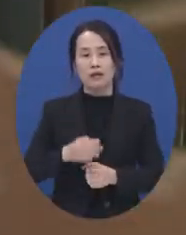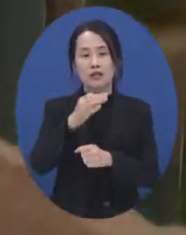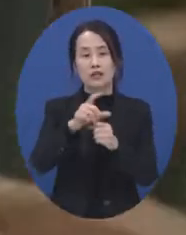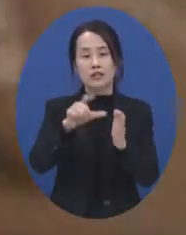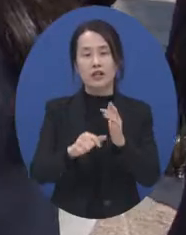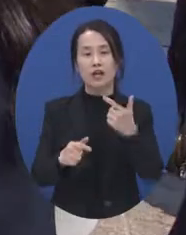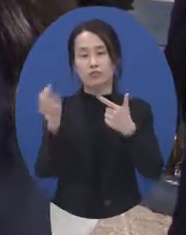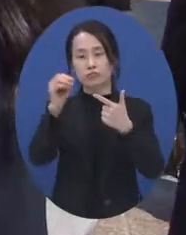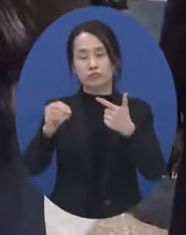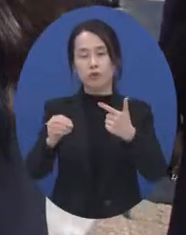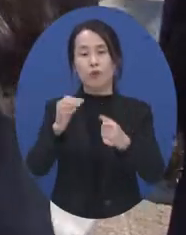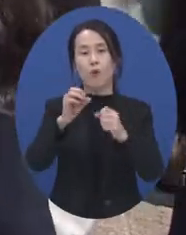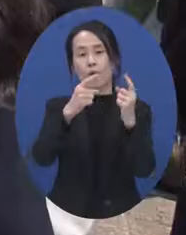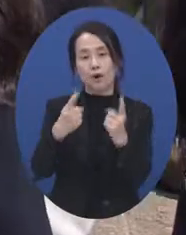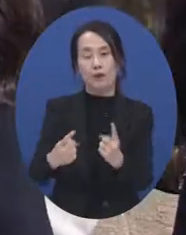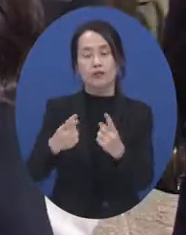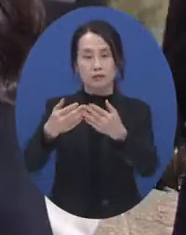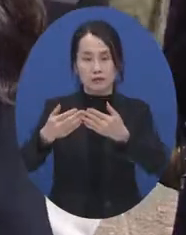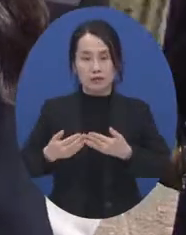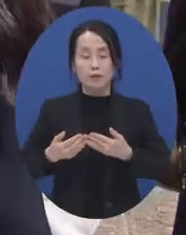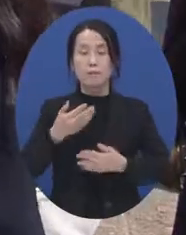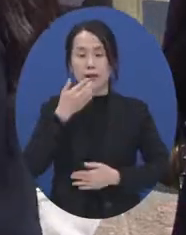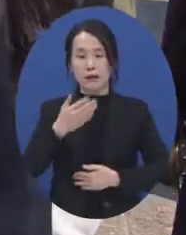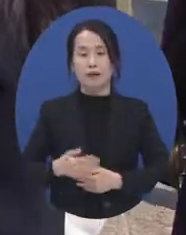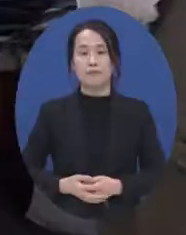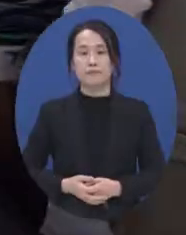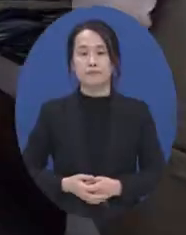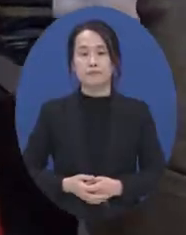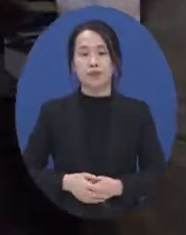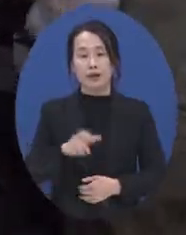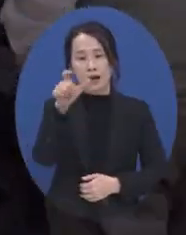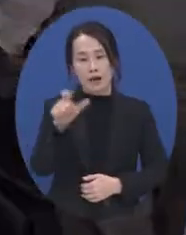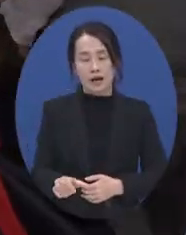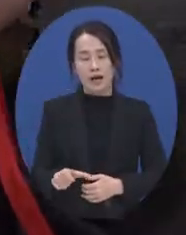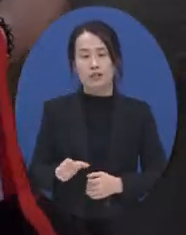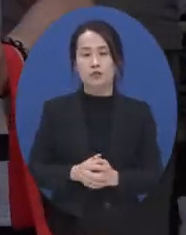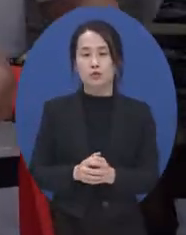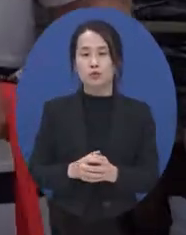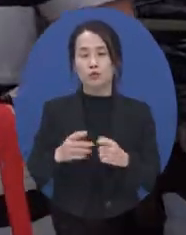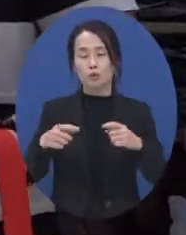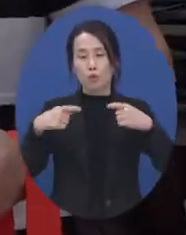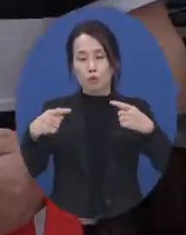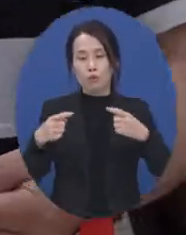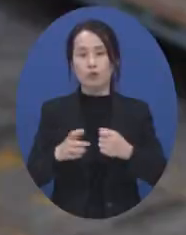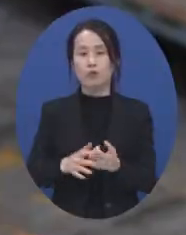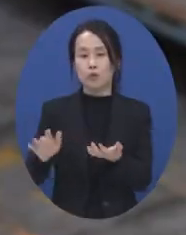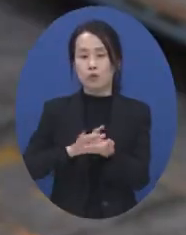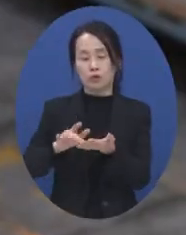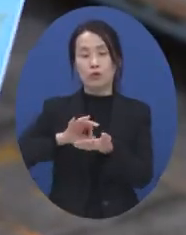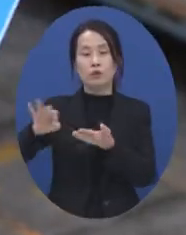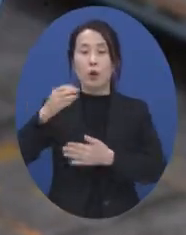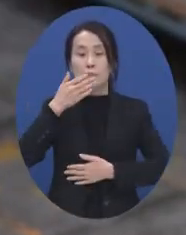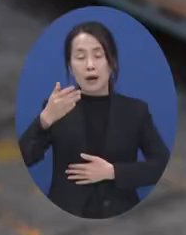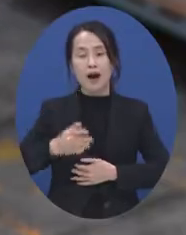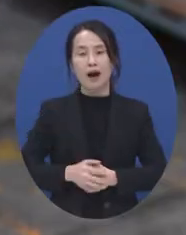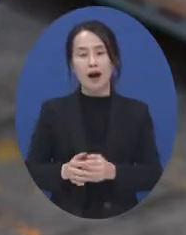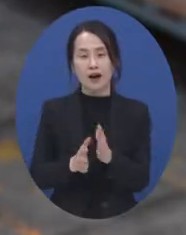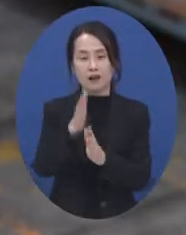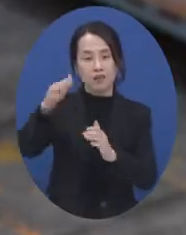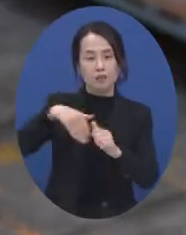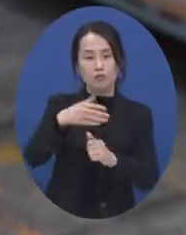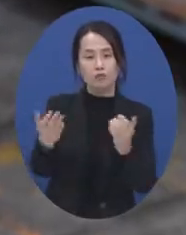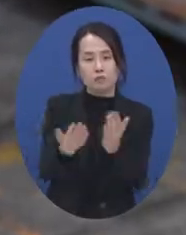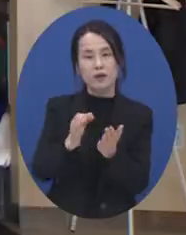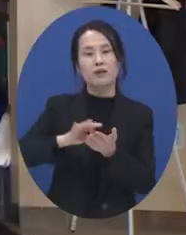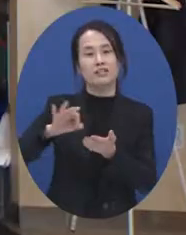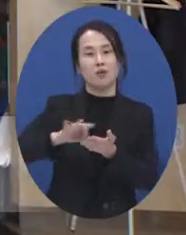금액의 6% 정도를 인센티브로 받는 방식. 카드와 지류 모바일형으로 나뉘는데 시군마다 그 사정에 맞게 운영되고